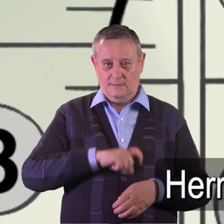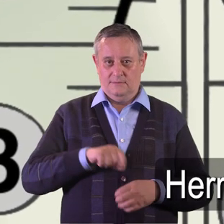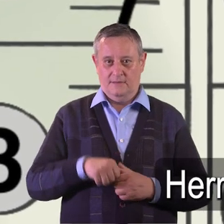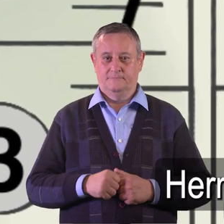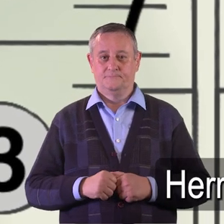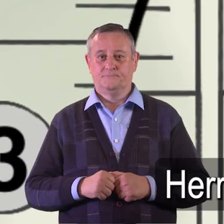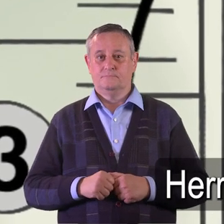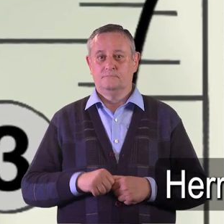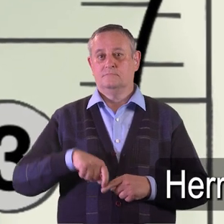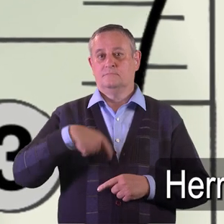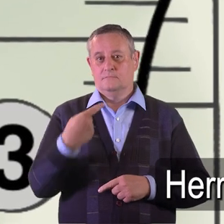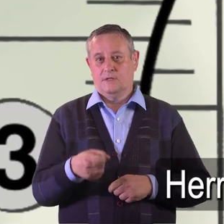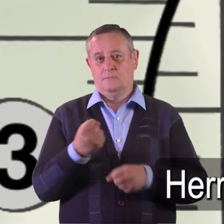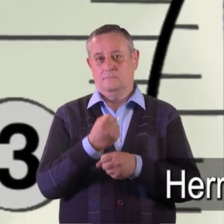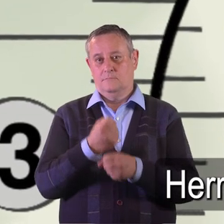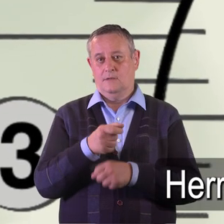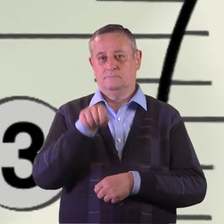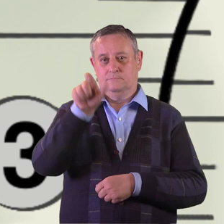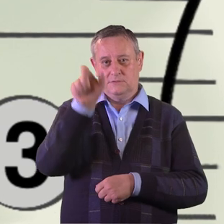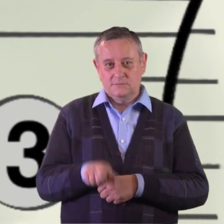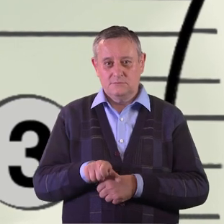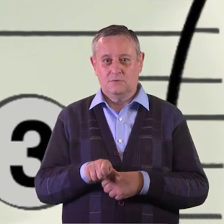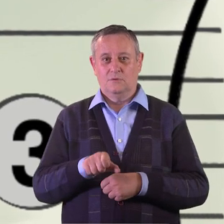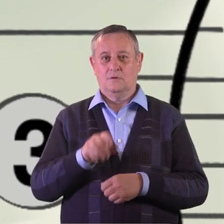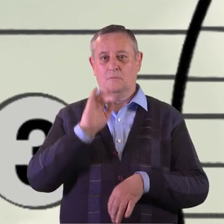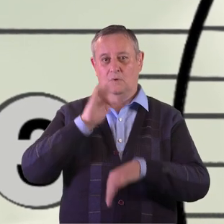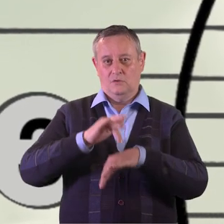Herr Müller kann nur eine Partei wählen